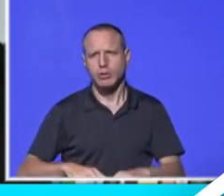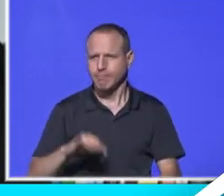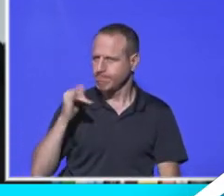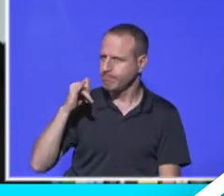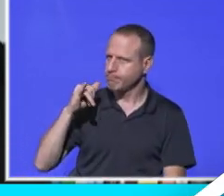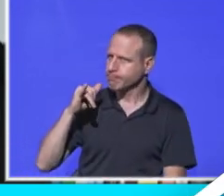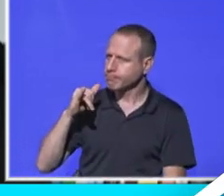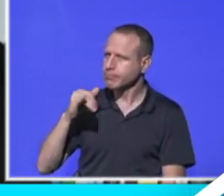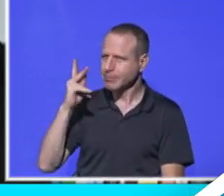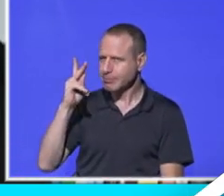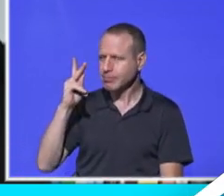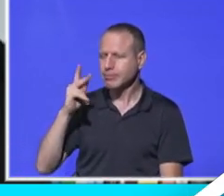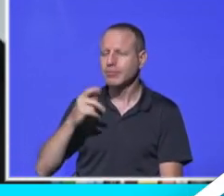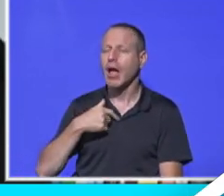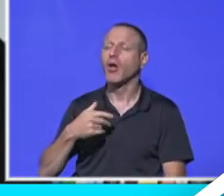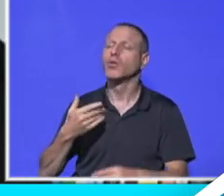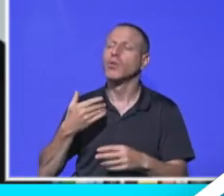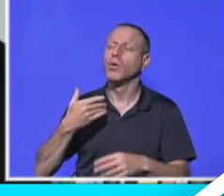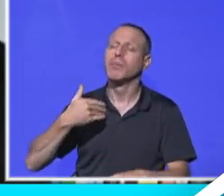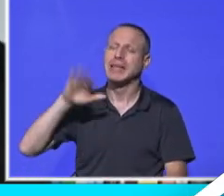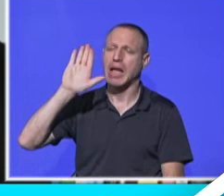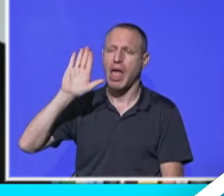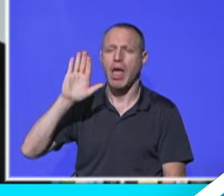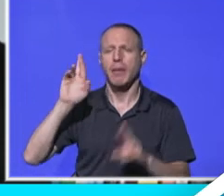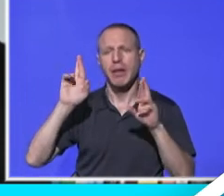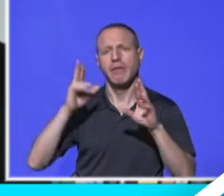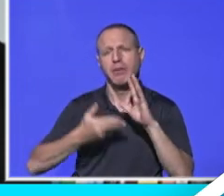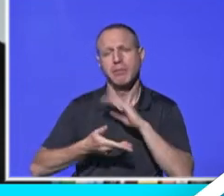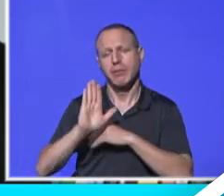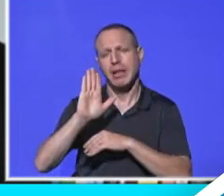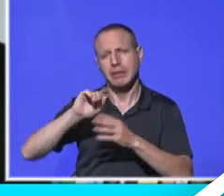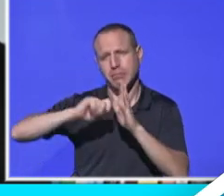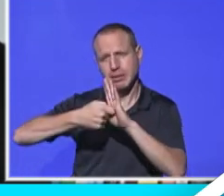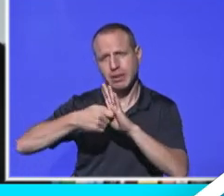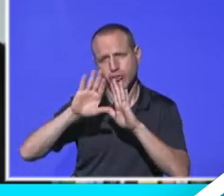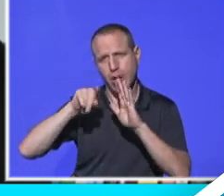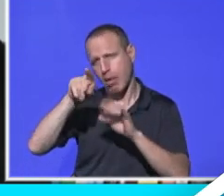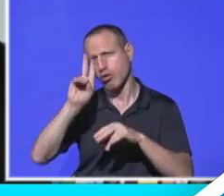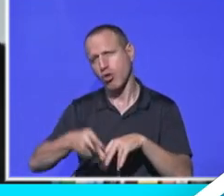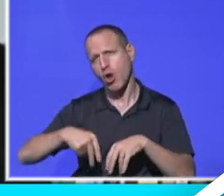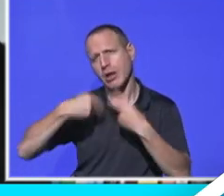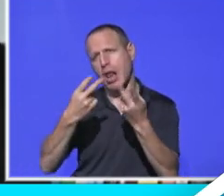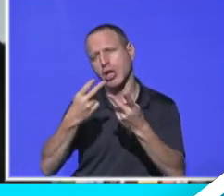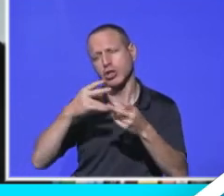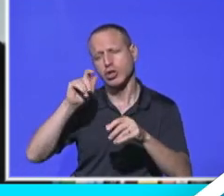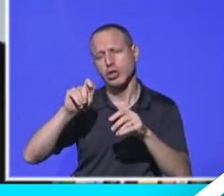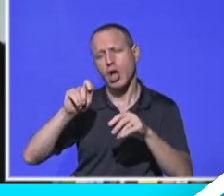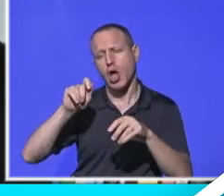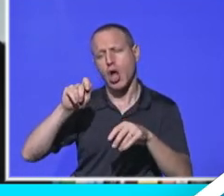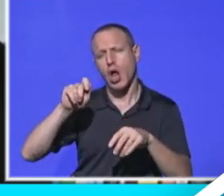כן, קרין, אנחנו בעיקר מקווים גם לצאת מהסדר, כדי שגם את תוכלי לחזור לכנסת, כי גם את